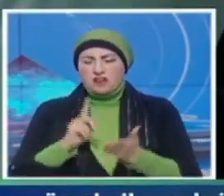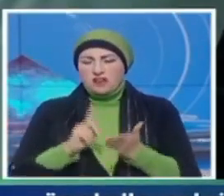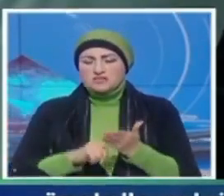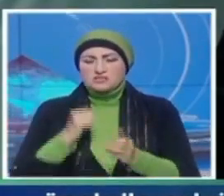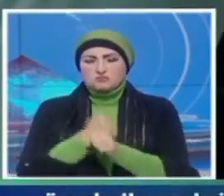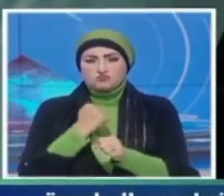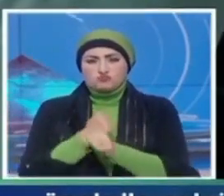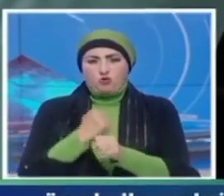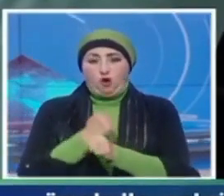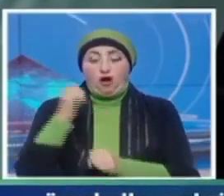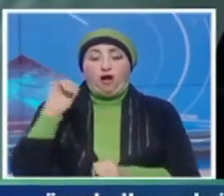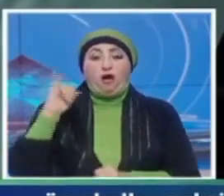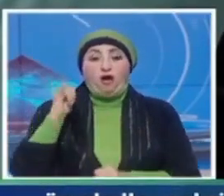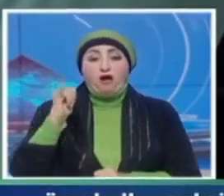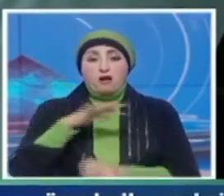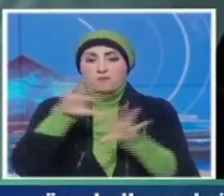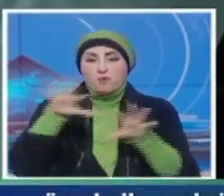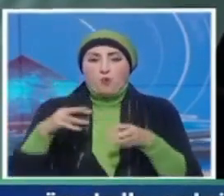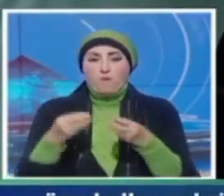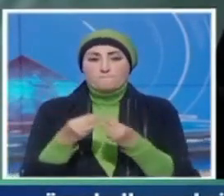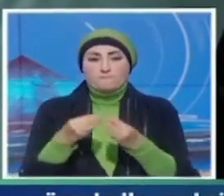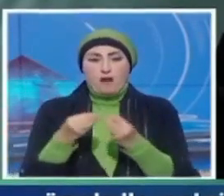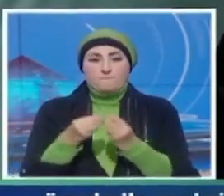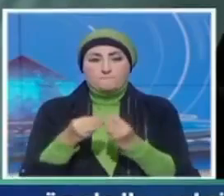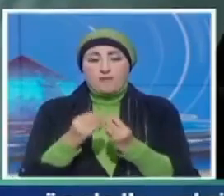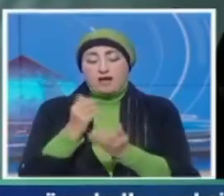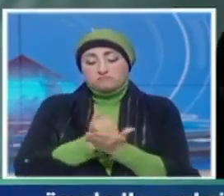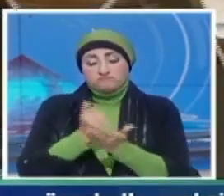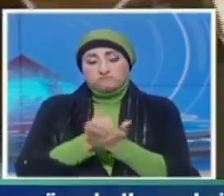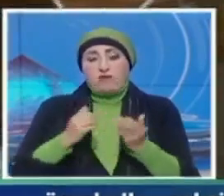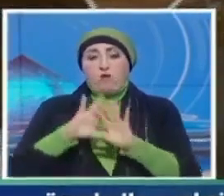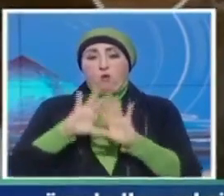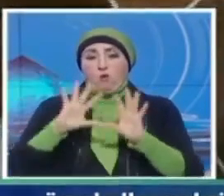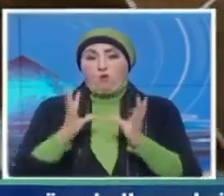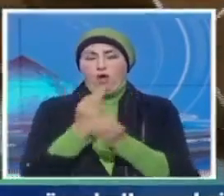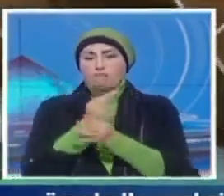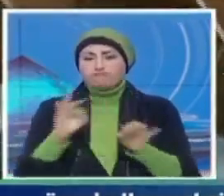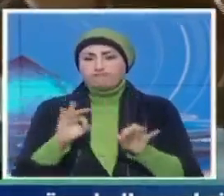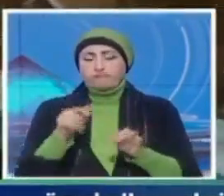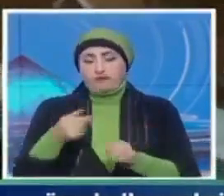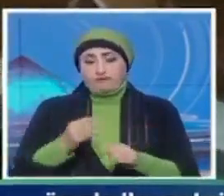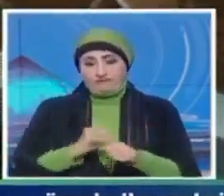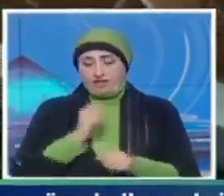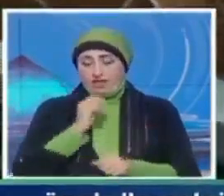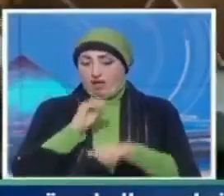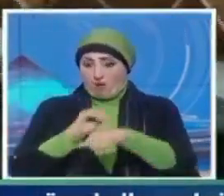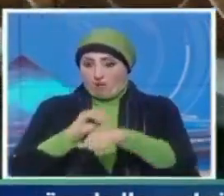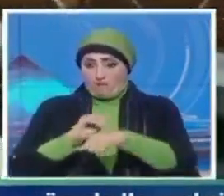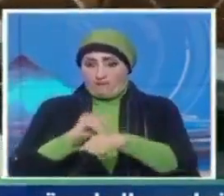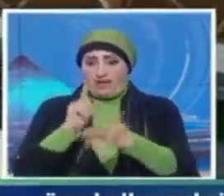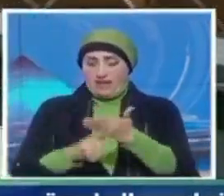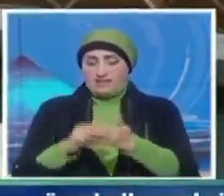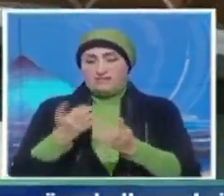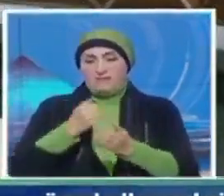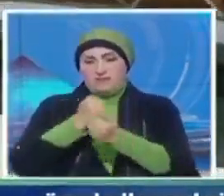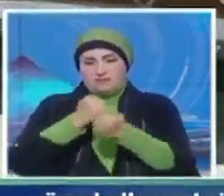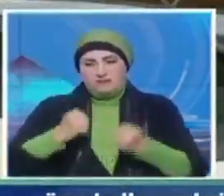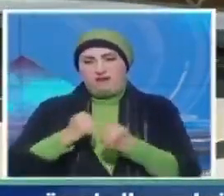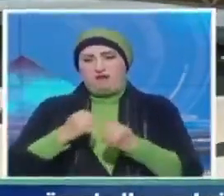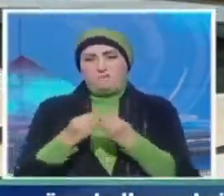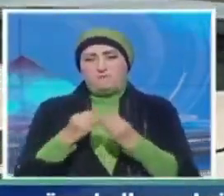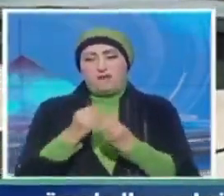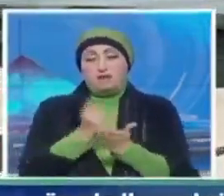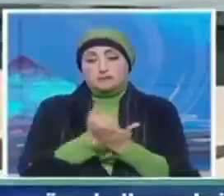العمل العربي المشترك وبناء فضاء اقتصادي متكامل. تم التأكيد خلال الاجتماع على أهمية الترابط بين الموضوعات